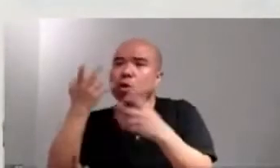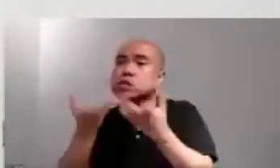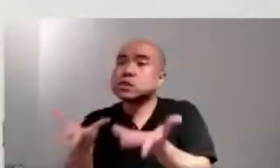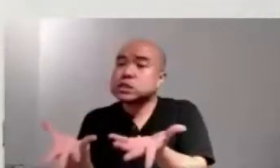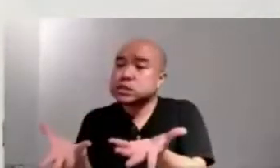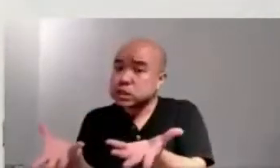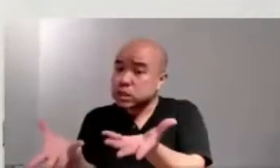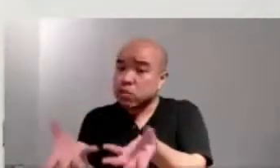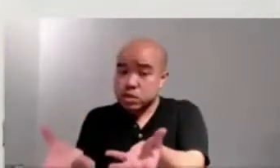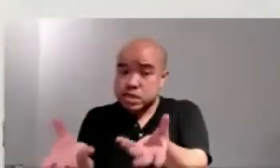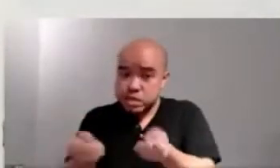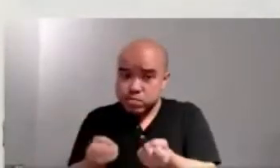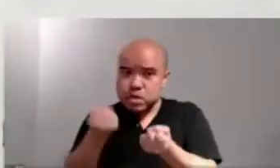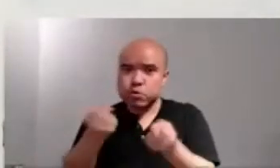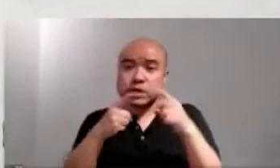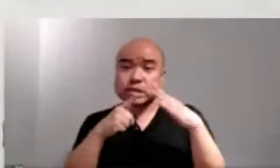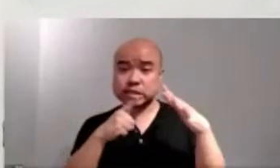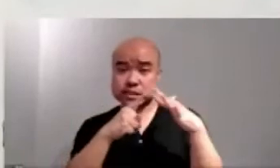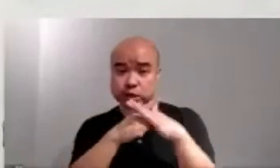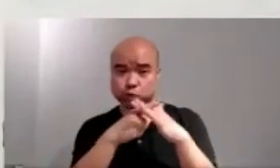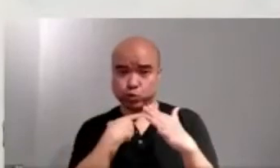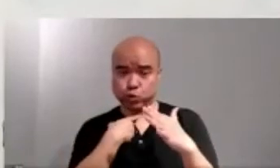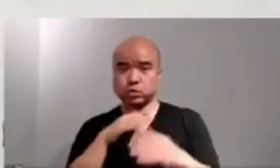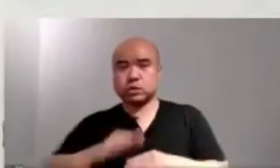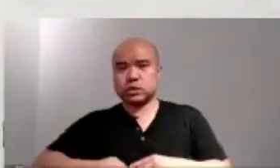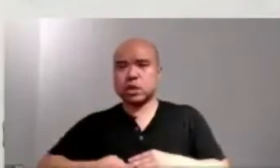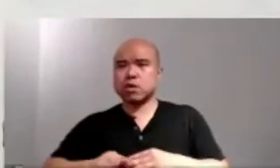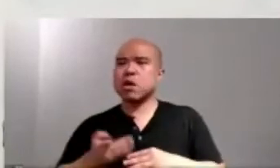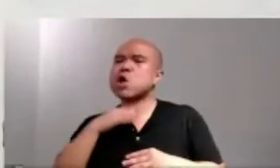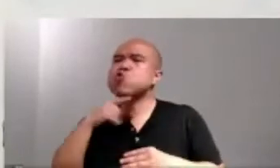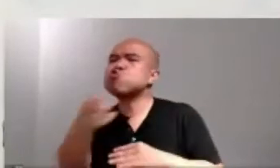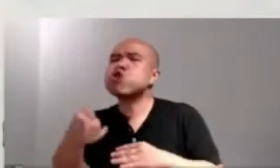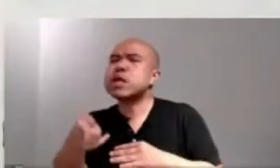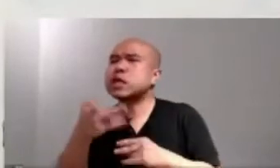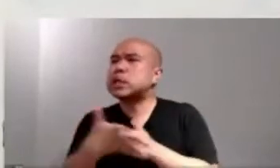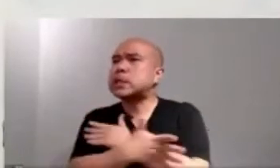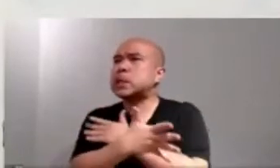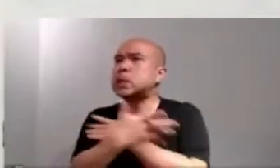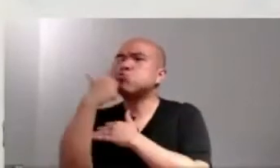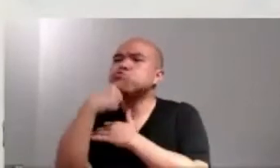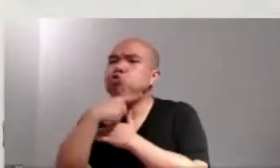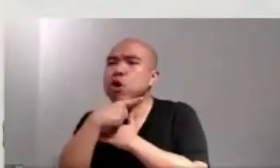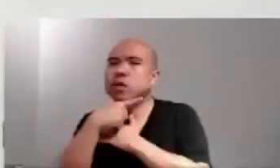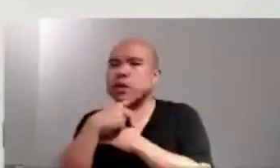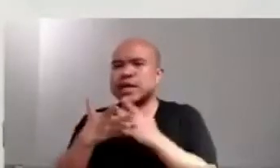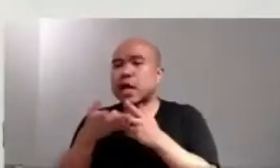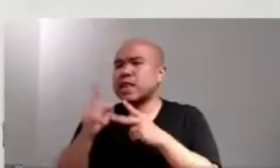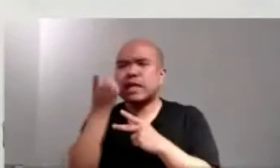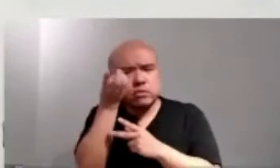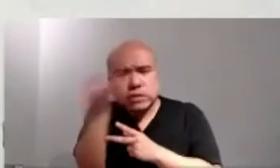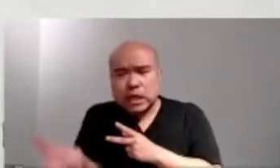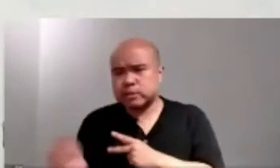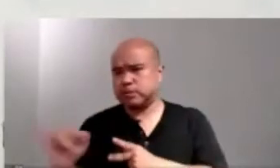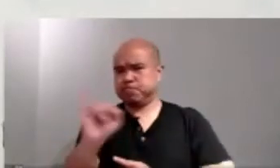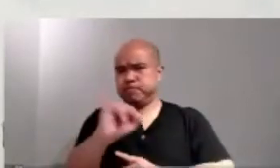爱的特殊小朋友。你们可以不爱他们，但是你们不要歧视他们，甚至乎不要麻烦，不要给